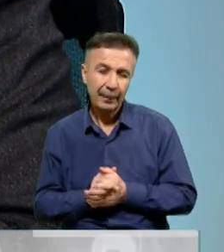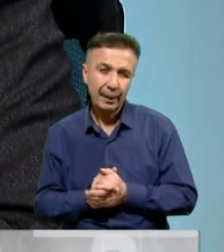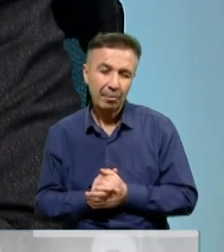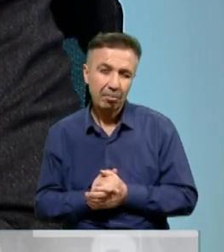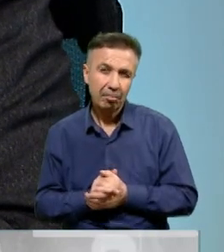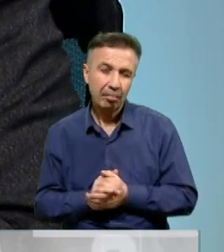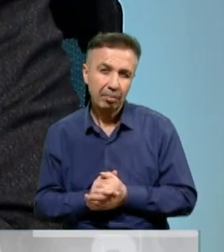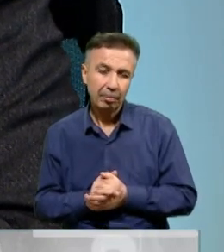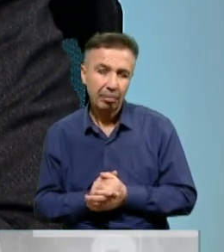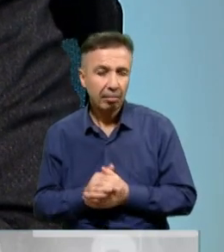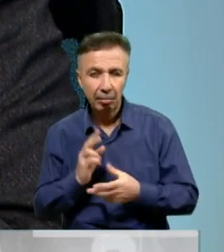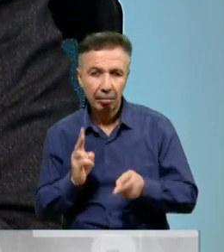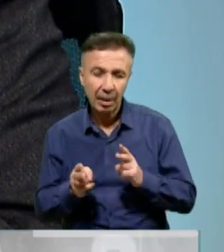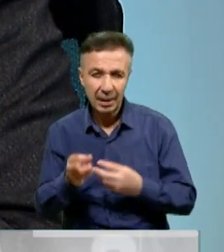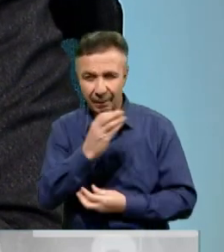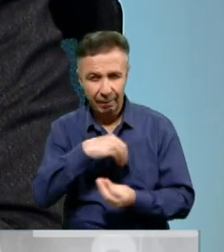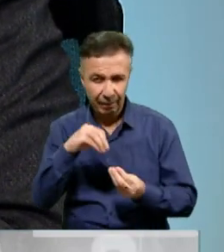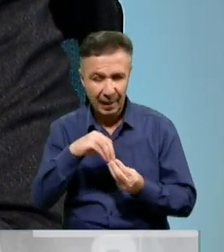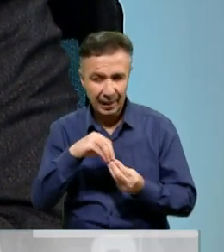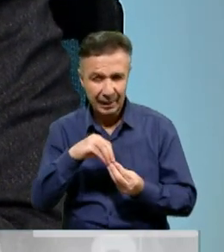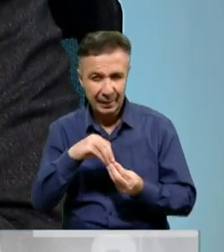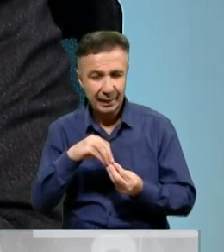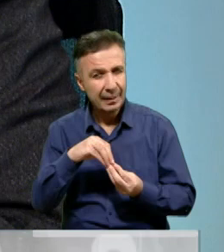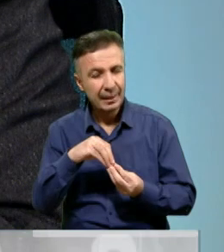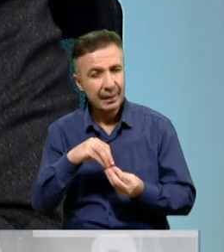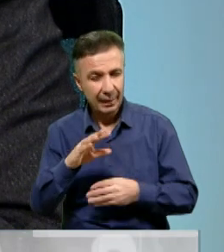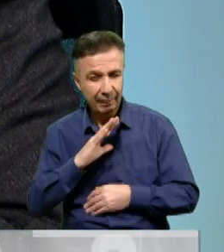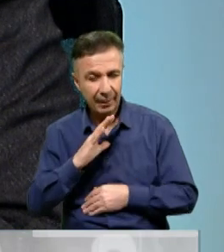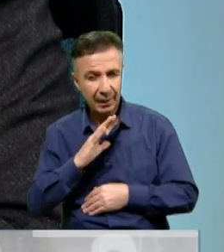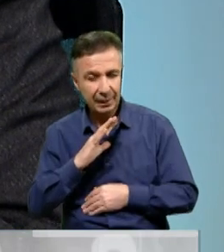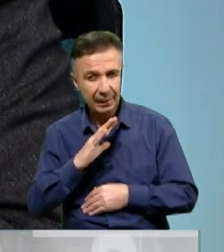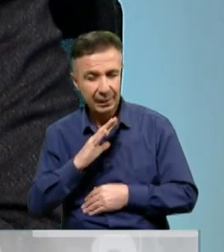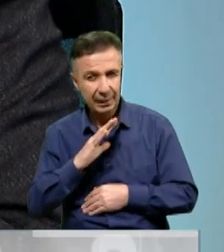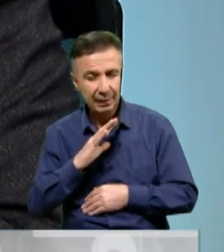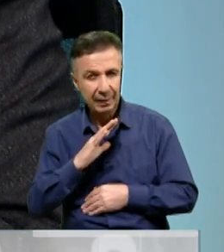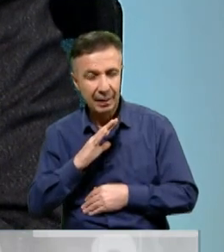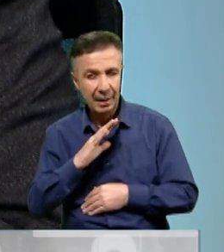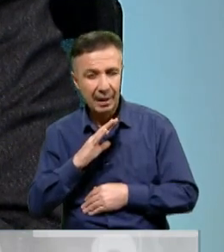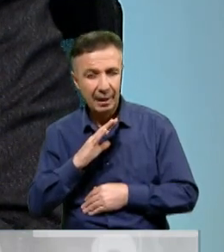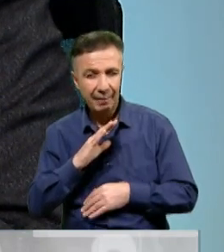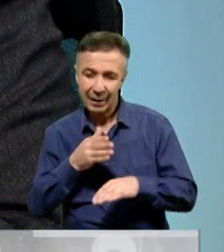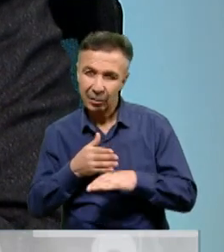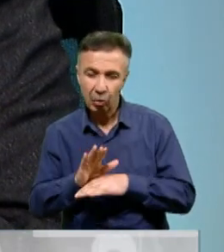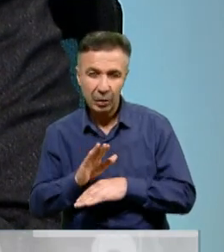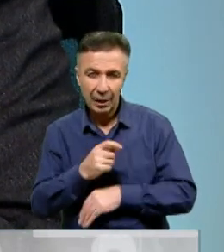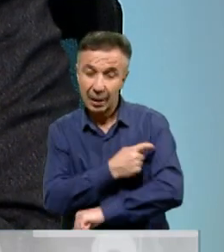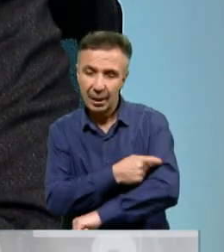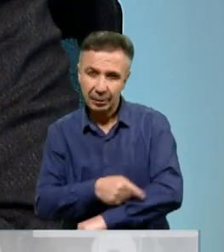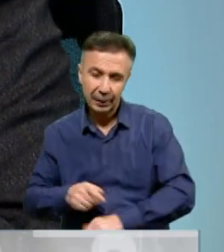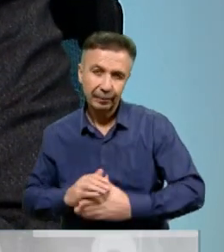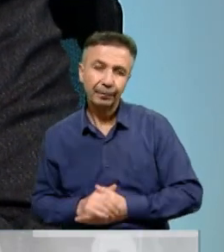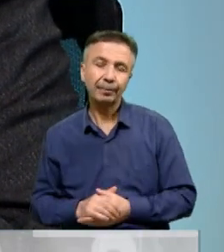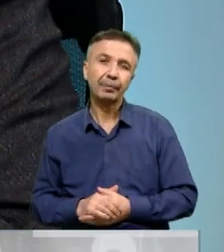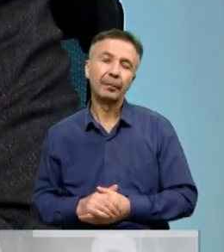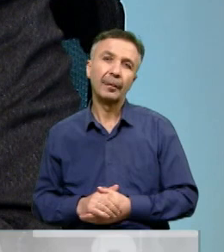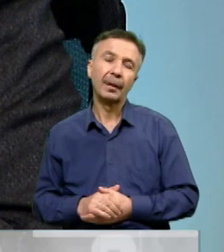Başka bir takım değerlendirme yollarına gider. Bu açıdan faizli kuruluşlara destek vermek